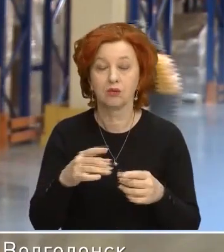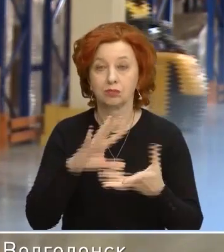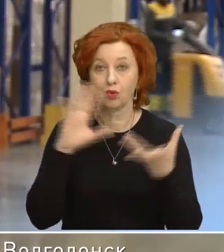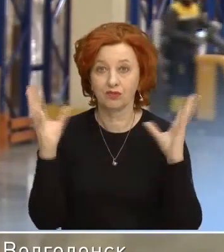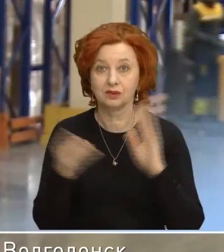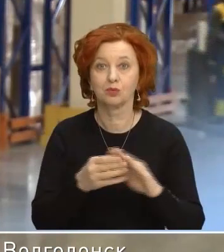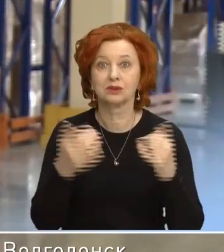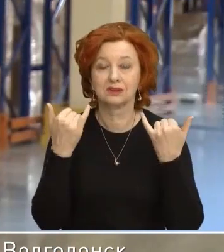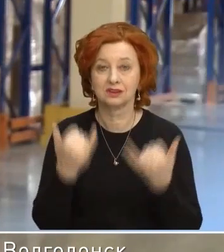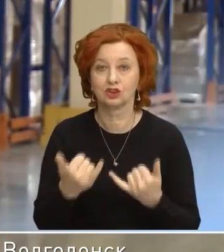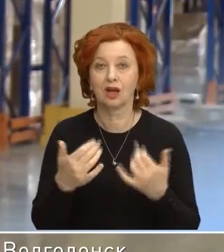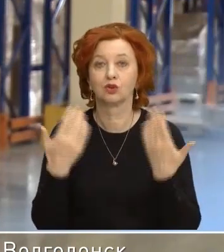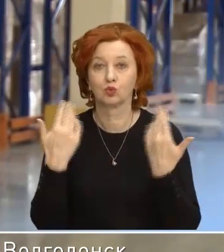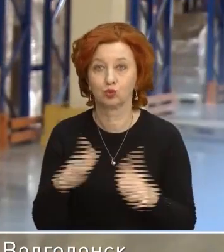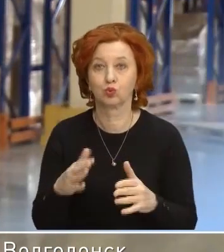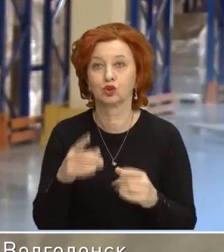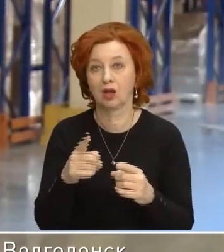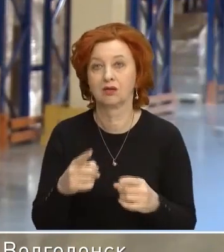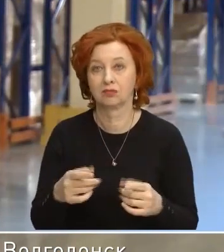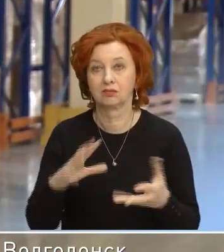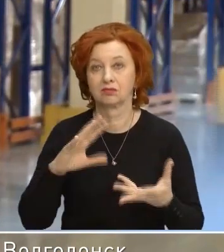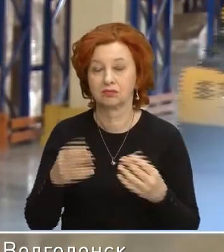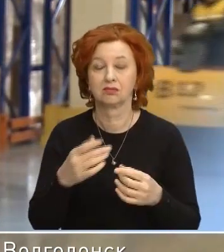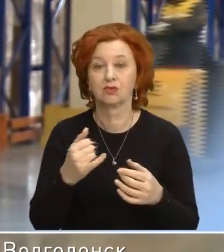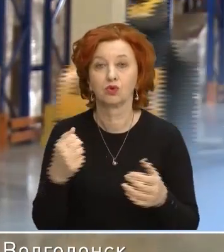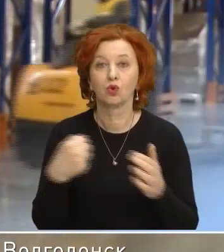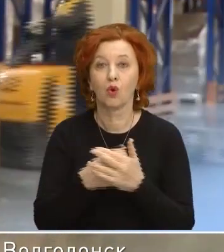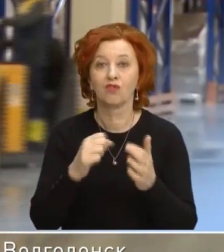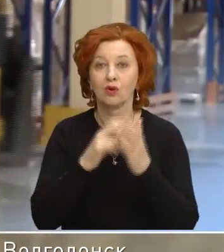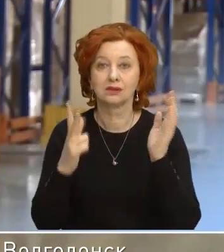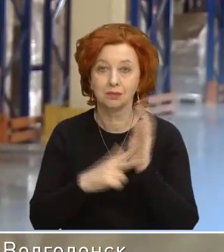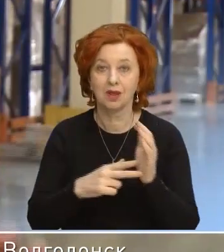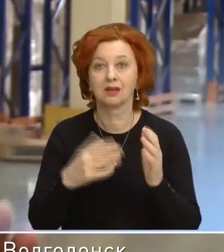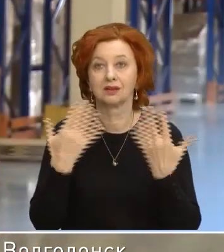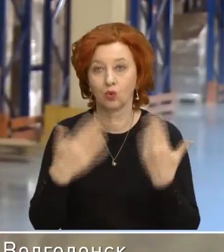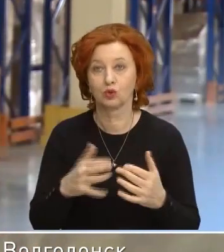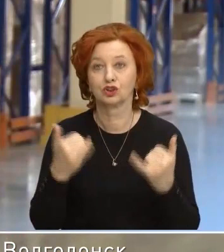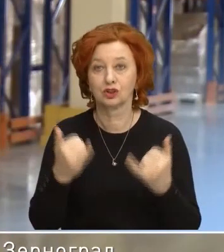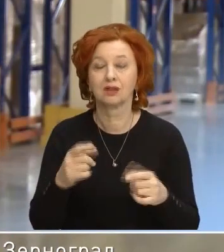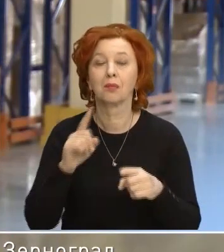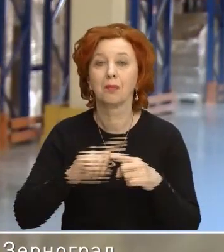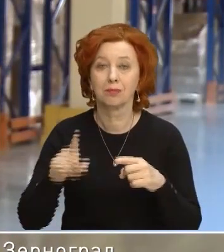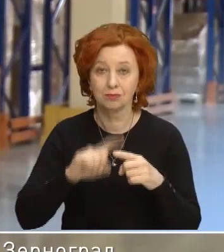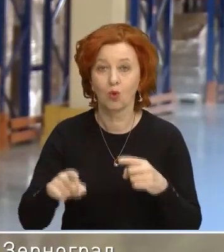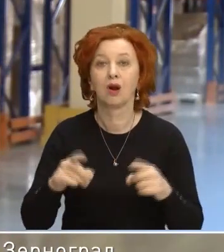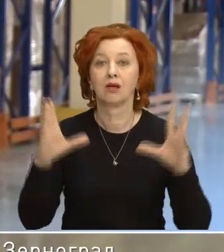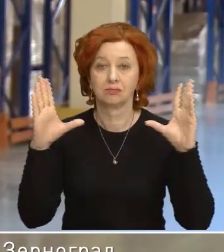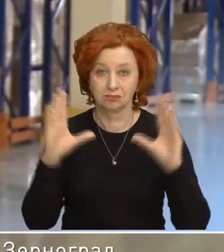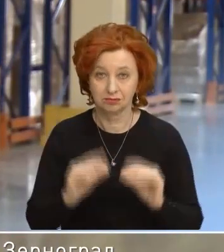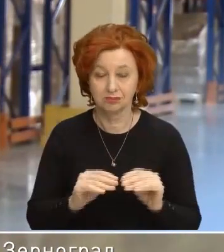региону, то в пиковые дни до 180 тонн закупалось сахара. Сейчас потихоньку это